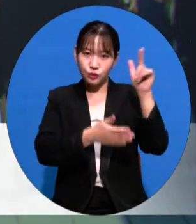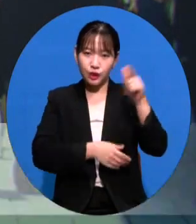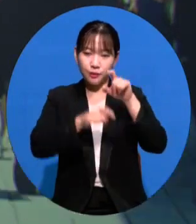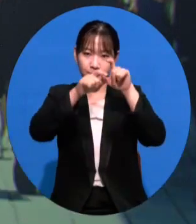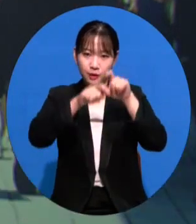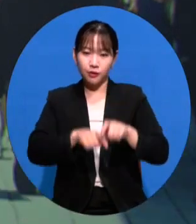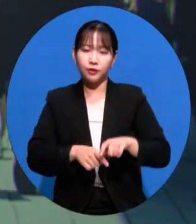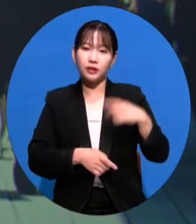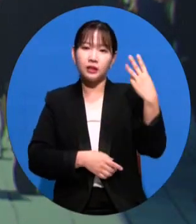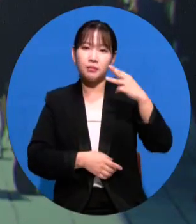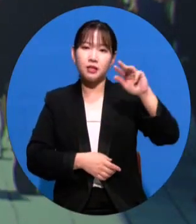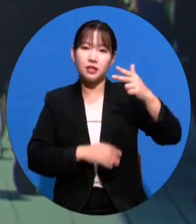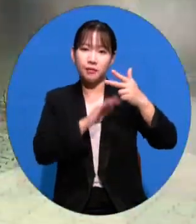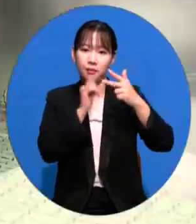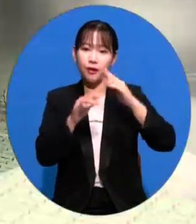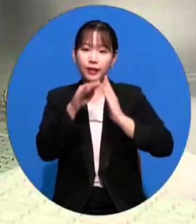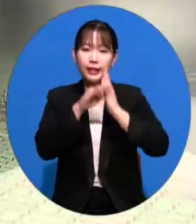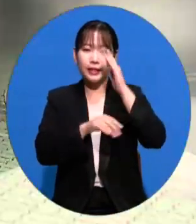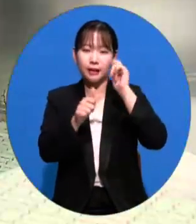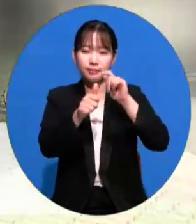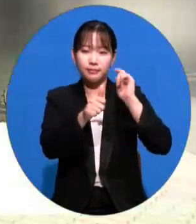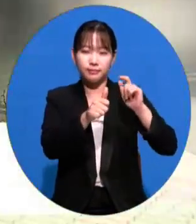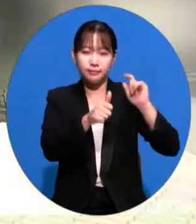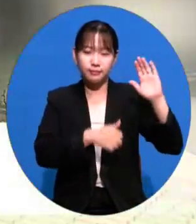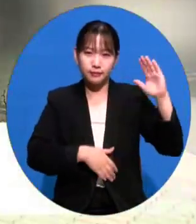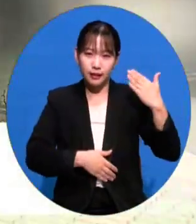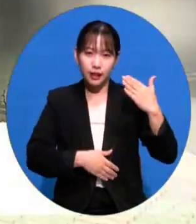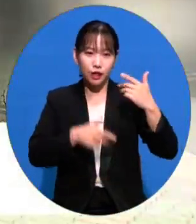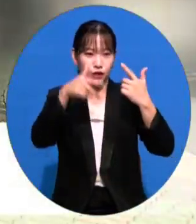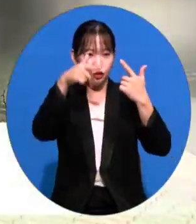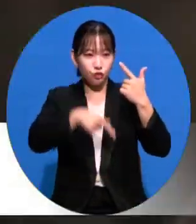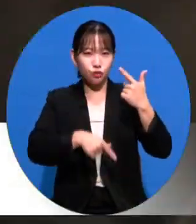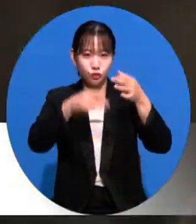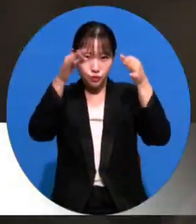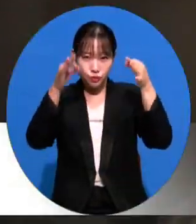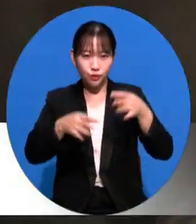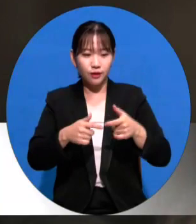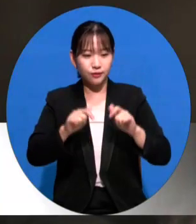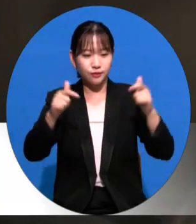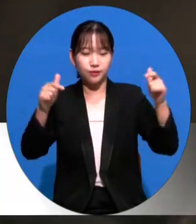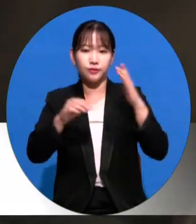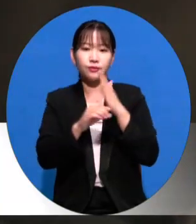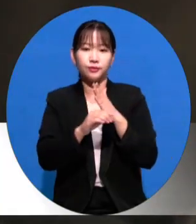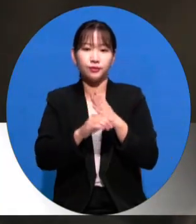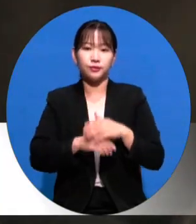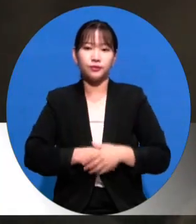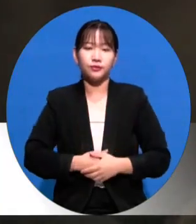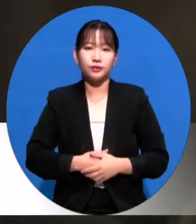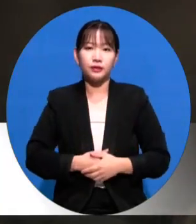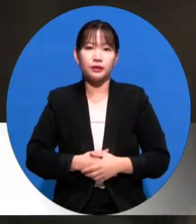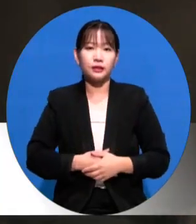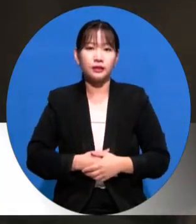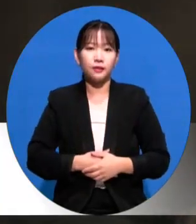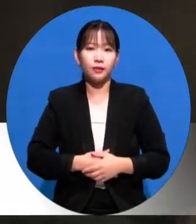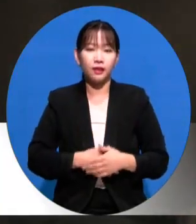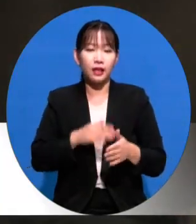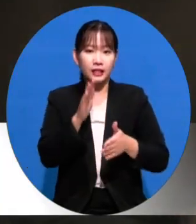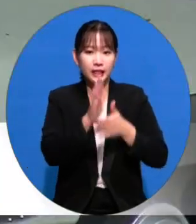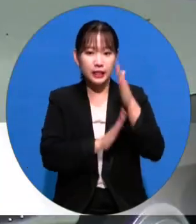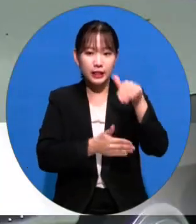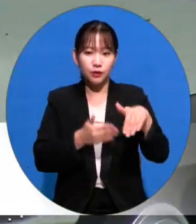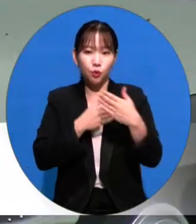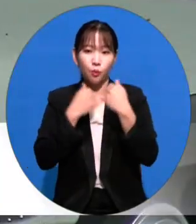평균 3,700명 이상씩 쏟아지며 6주 연속 증가세를 보이고 있습니다. 시도 보건당국에